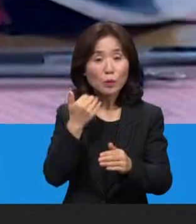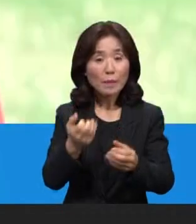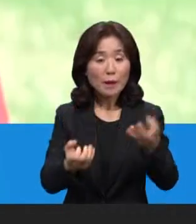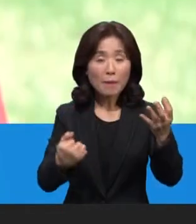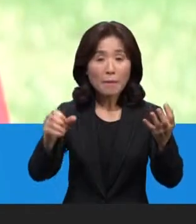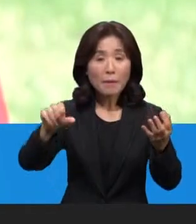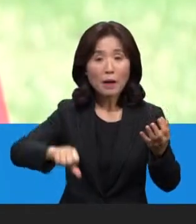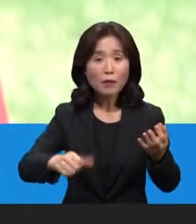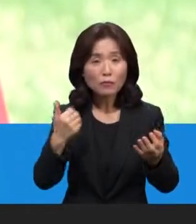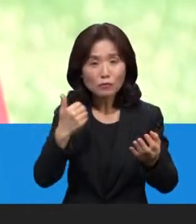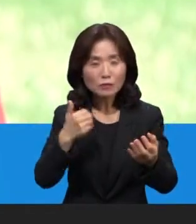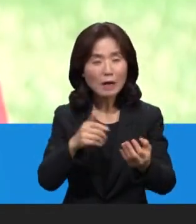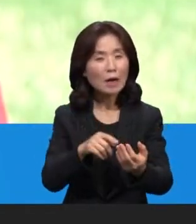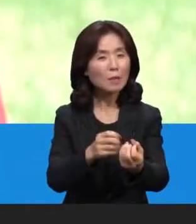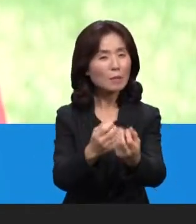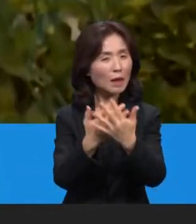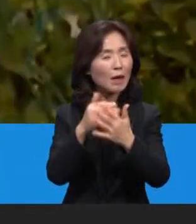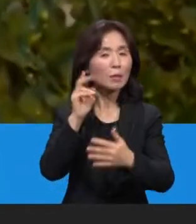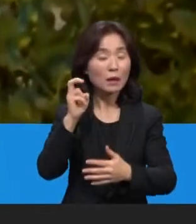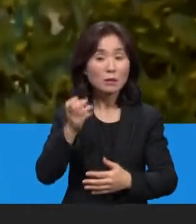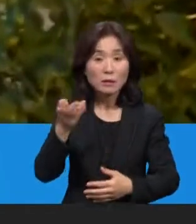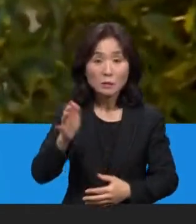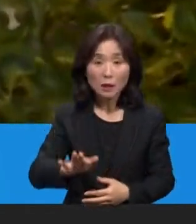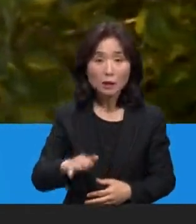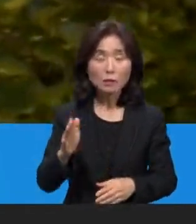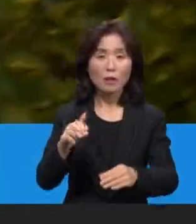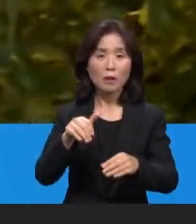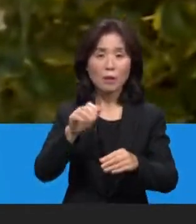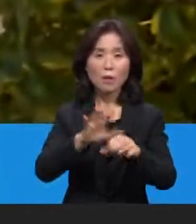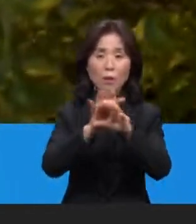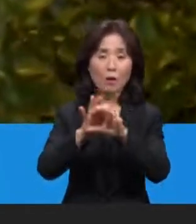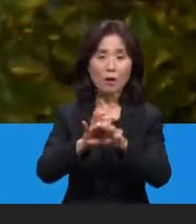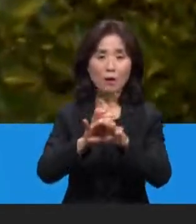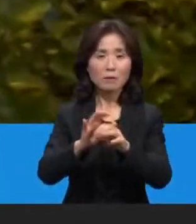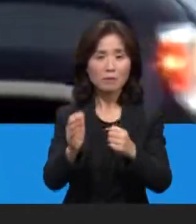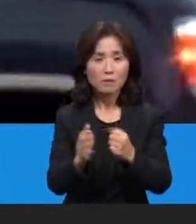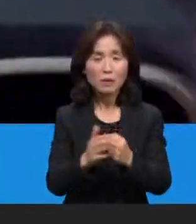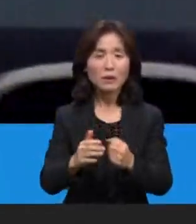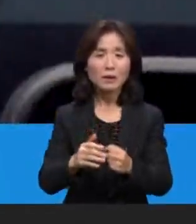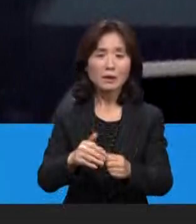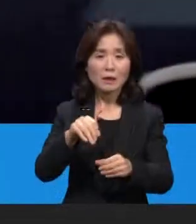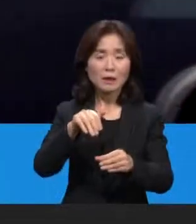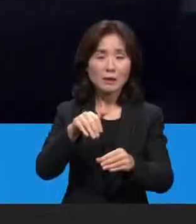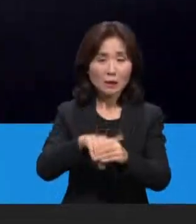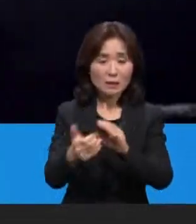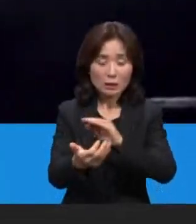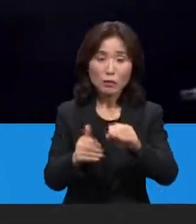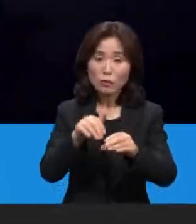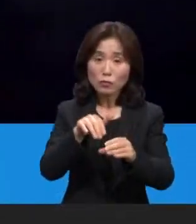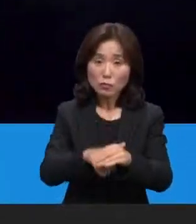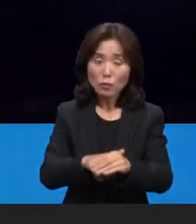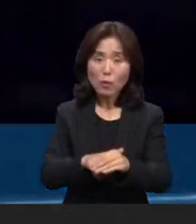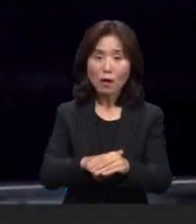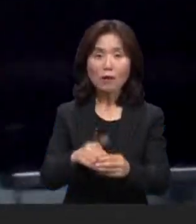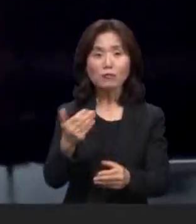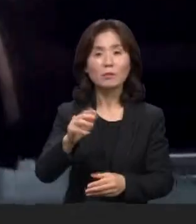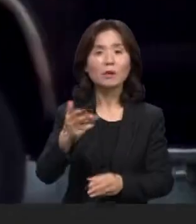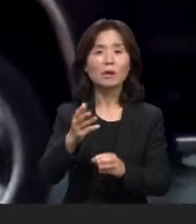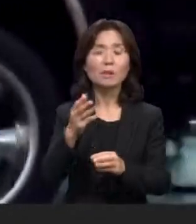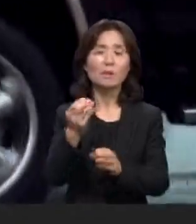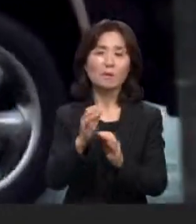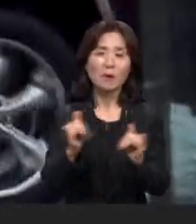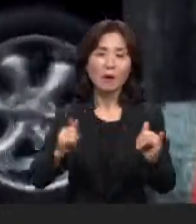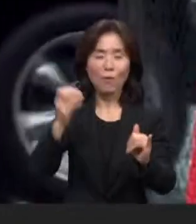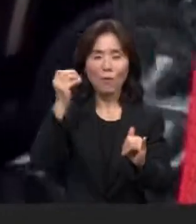텐데 이번에 코로나19 때문에 사전 투표 인원이 역대 최대 규모거든요. 그렇죠. 9,800만 명에 달합니다. 지난